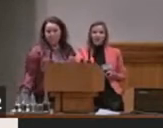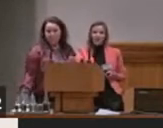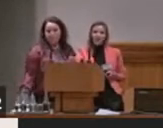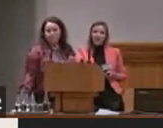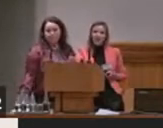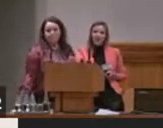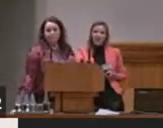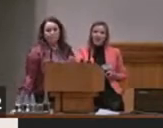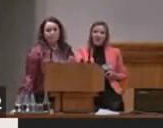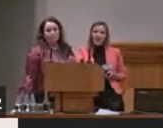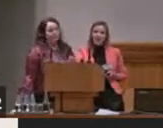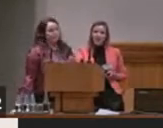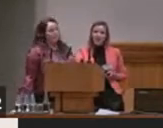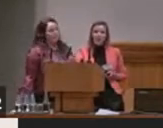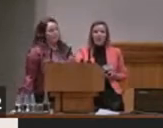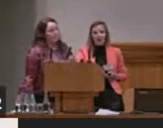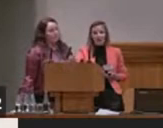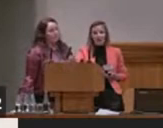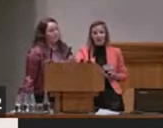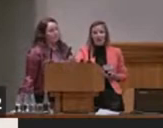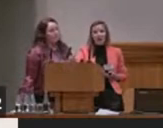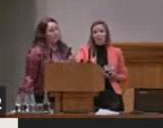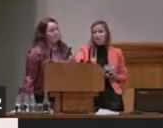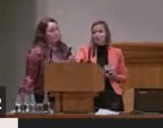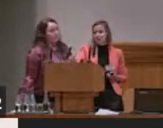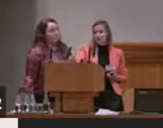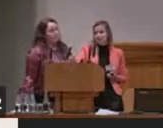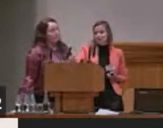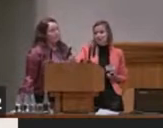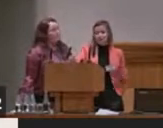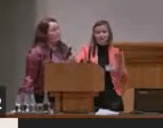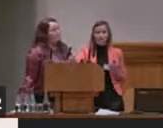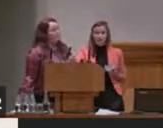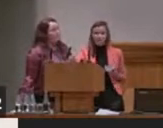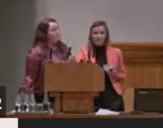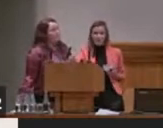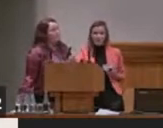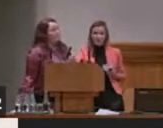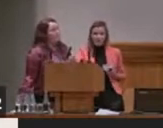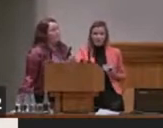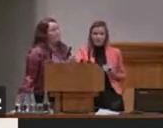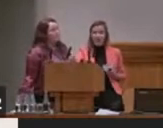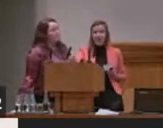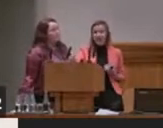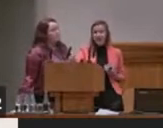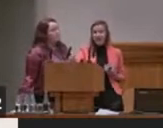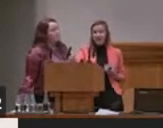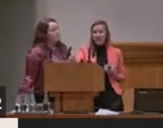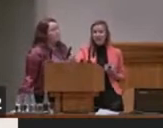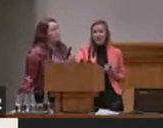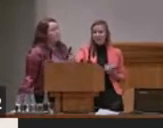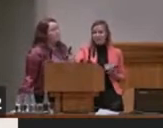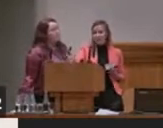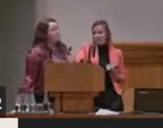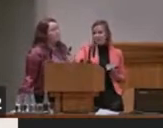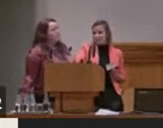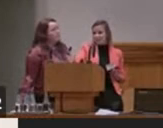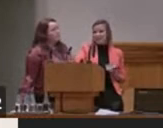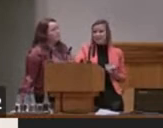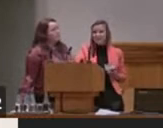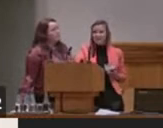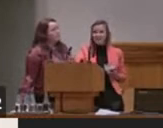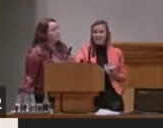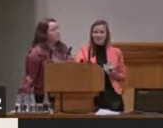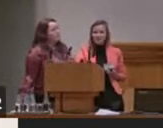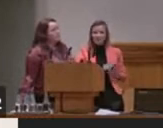Tak naprawdę, aby w naszym środowisku lokalnym, ale również akademickim, ponieważ my jesteśmy z Politechniki, no nie